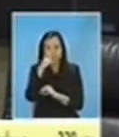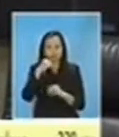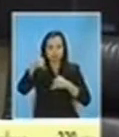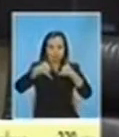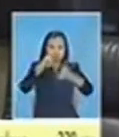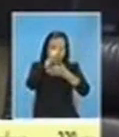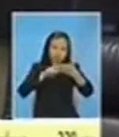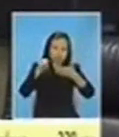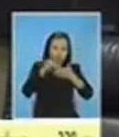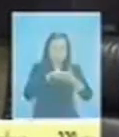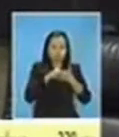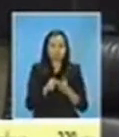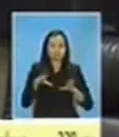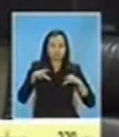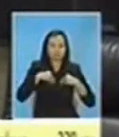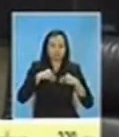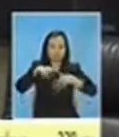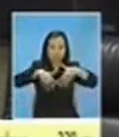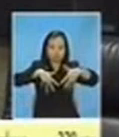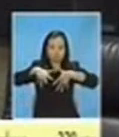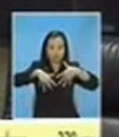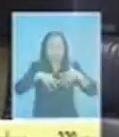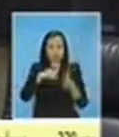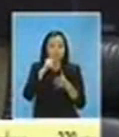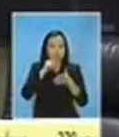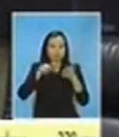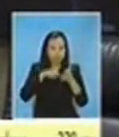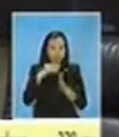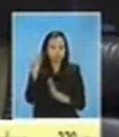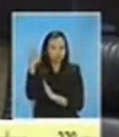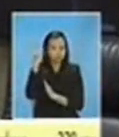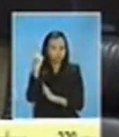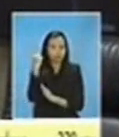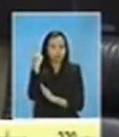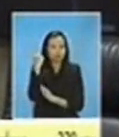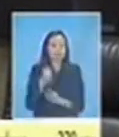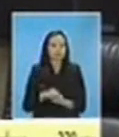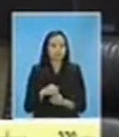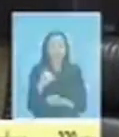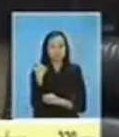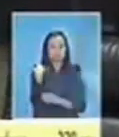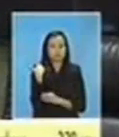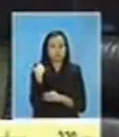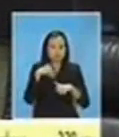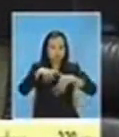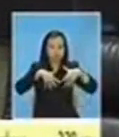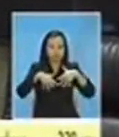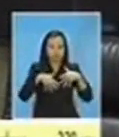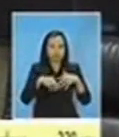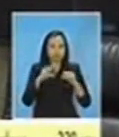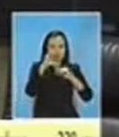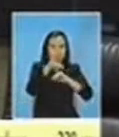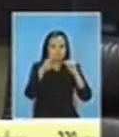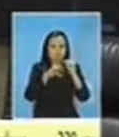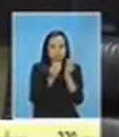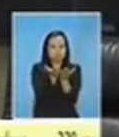ผชิญสืบคือไปตรวจโกดังเลย คือมันเป็นศัพท์กฎหมายนะคะเผชิญสืบก็คือเหมือนกับว่าพาปปช.เนี่ยไปที่โกดังที่เก็บ